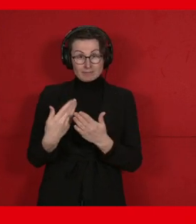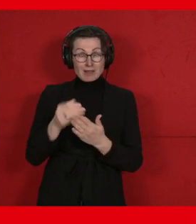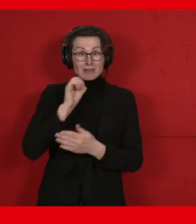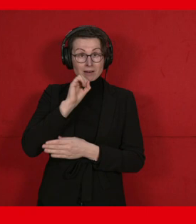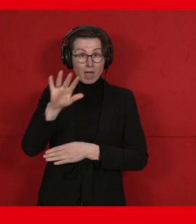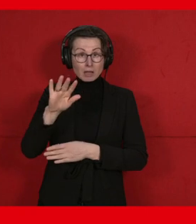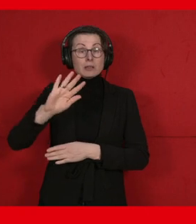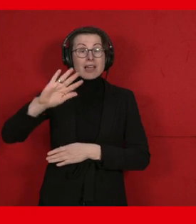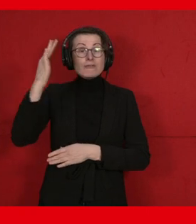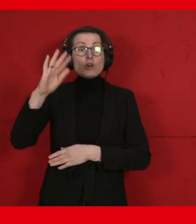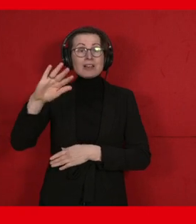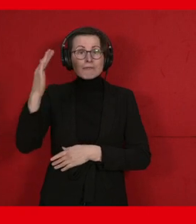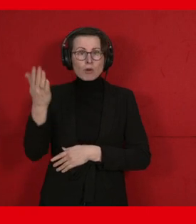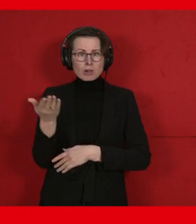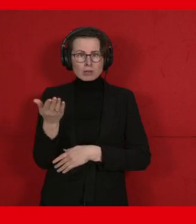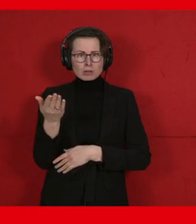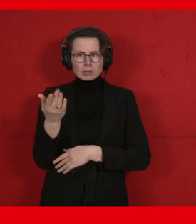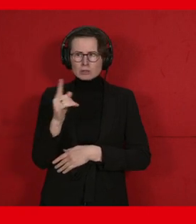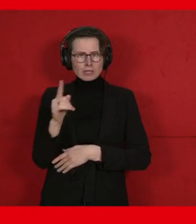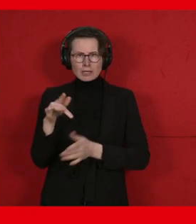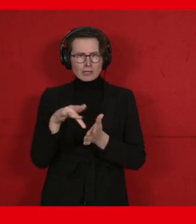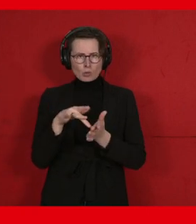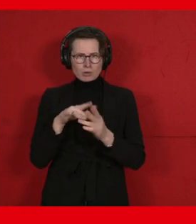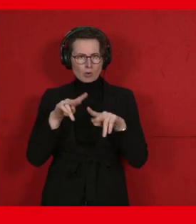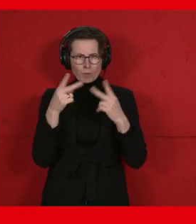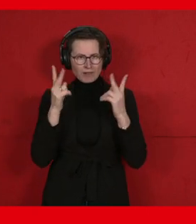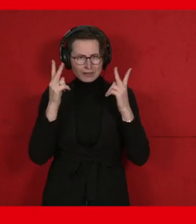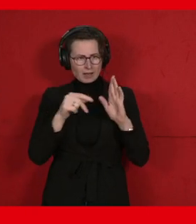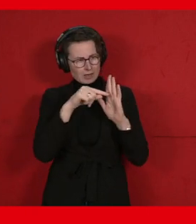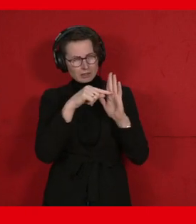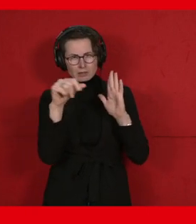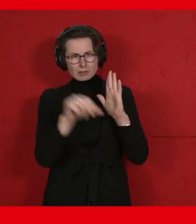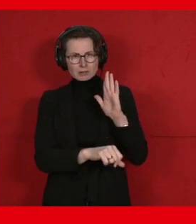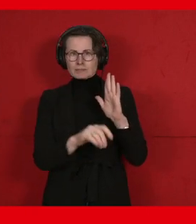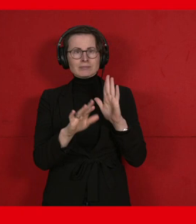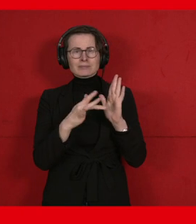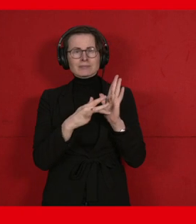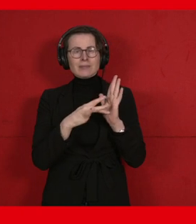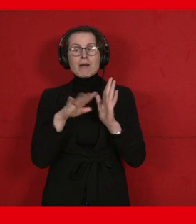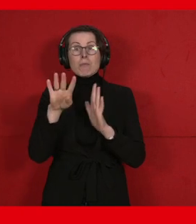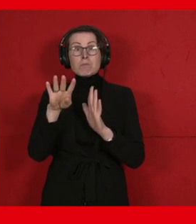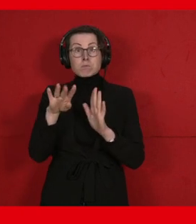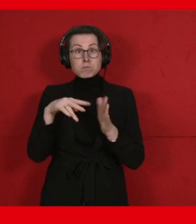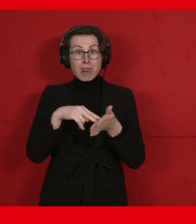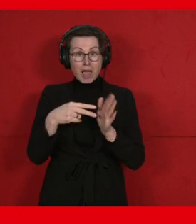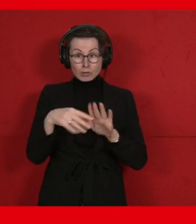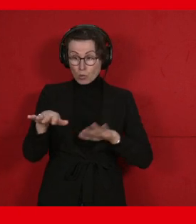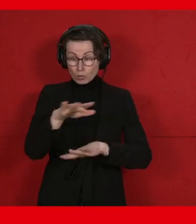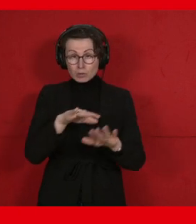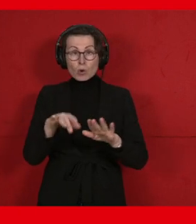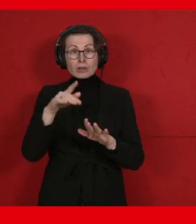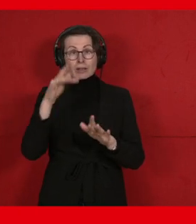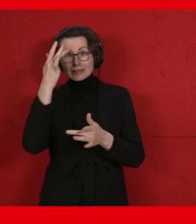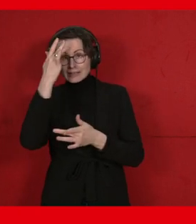Klagen erfolgreich ist. Und zwar nicht, weil wir so ein schlechtes Umweltrecht haben, sondern weil offensichtlich da in der Planung und in den